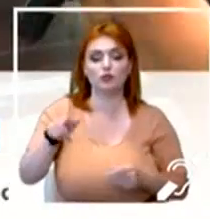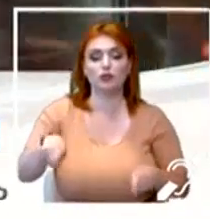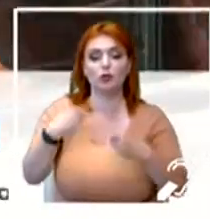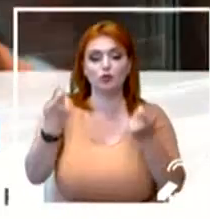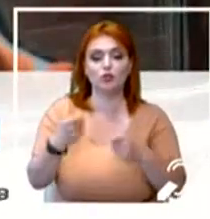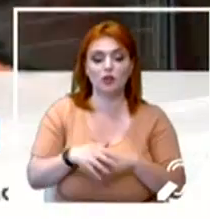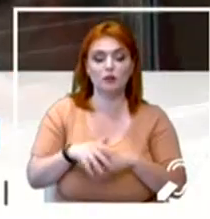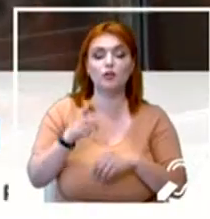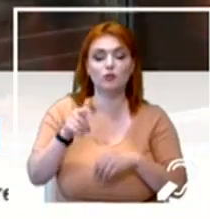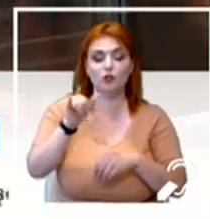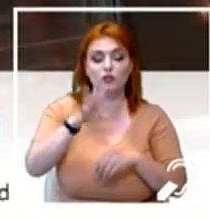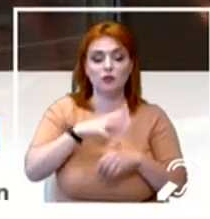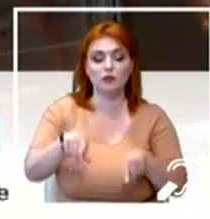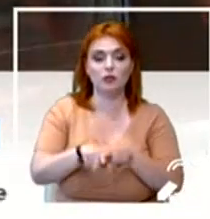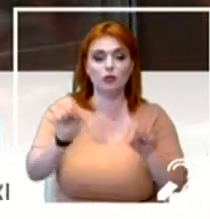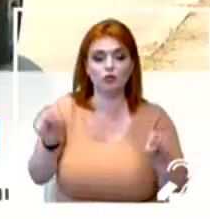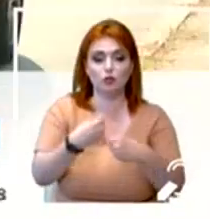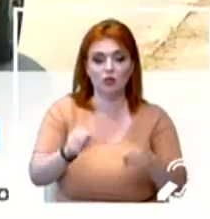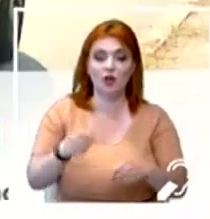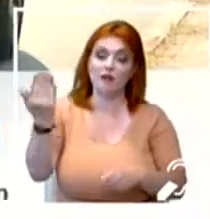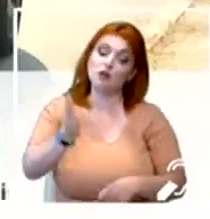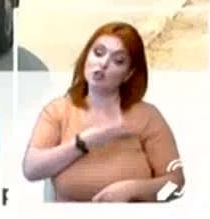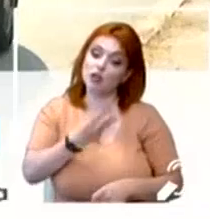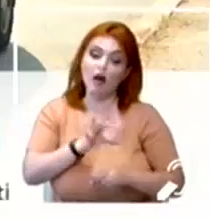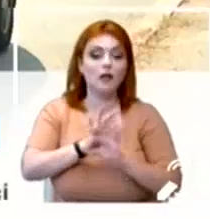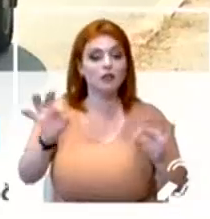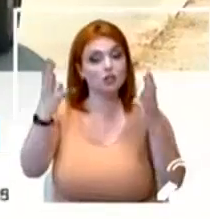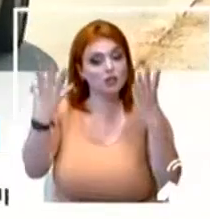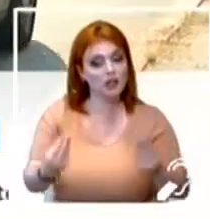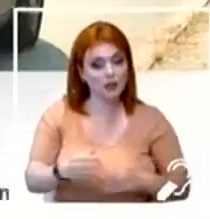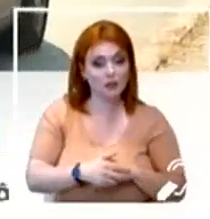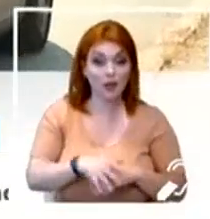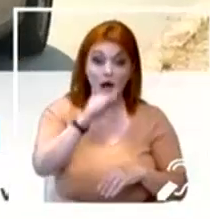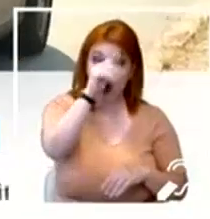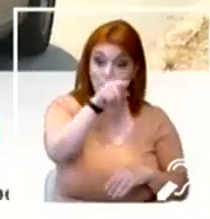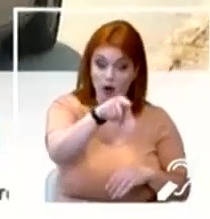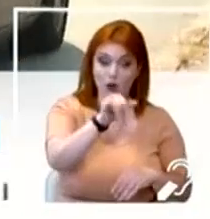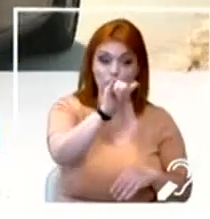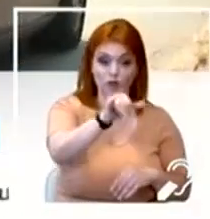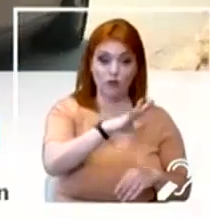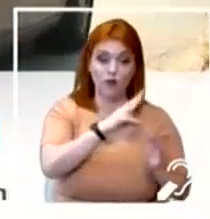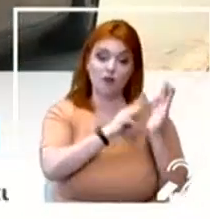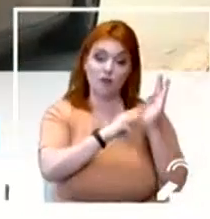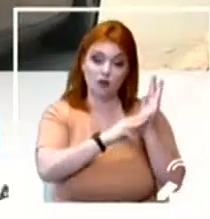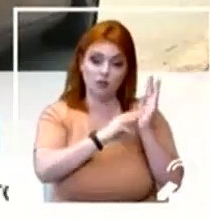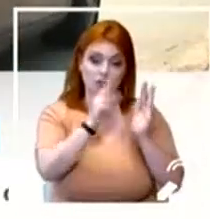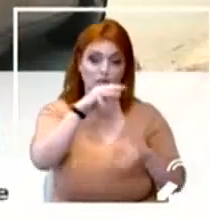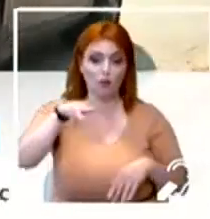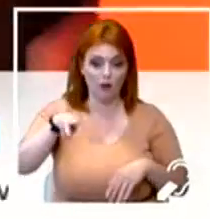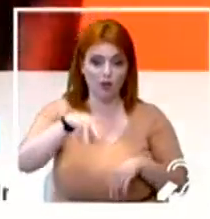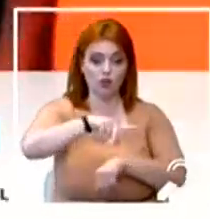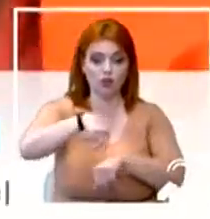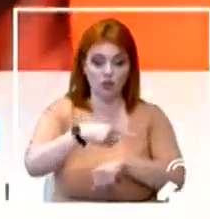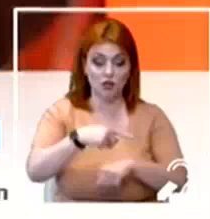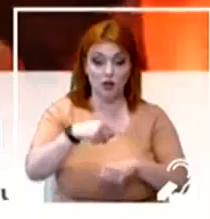încălcat limita de viteză? O zi bună să aveți. Iar acest conducător auto circula cu 81 de km pe oră prin oraș, unde